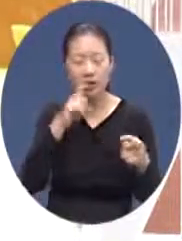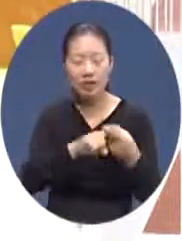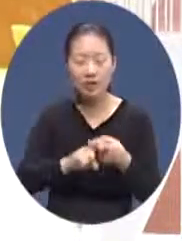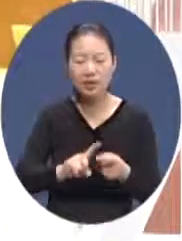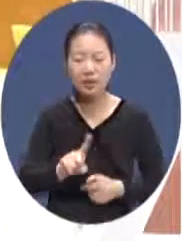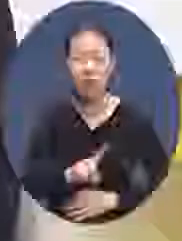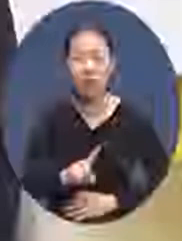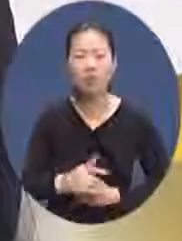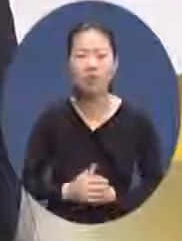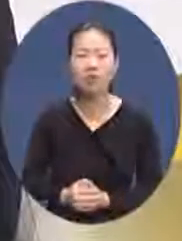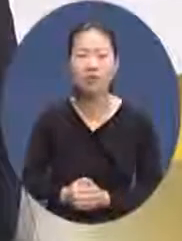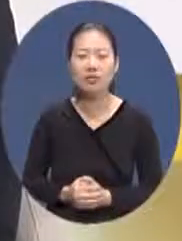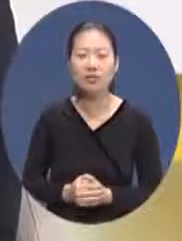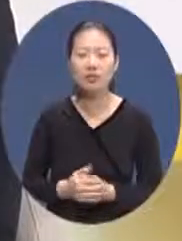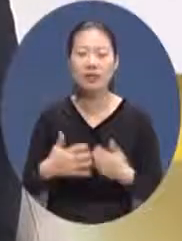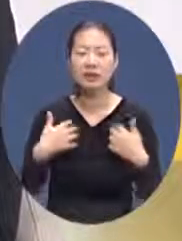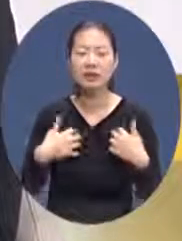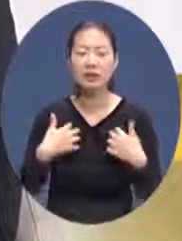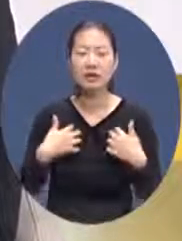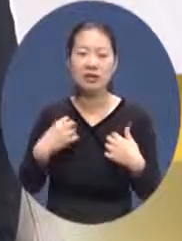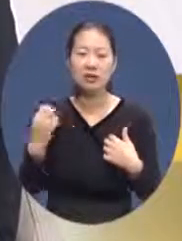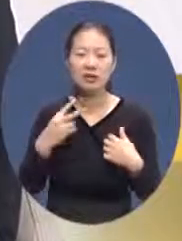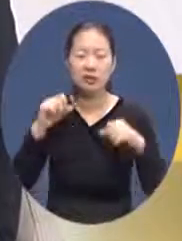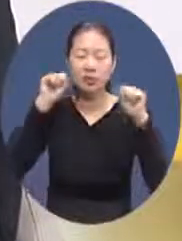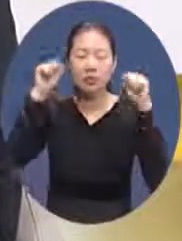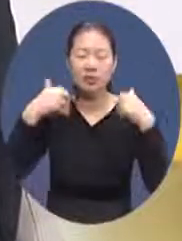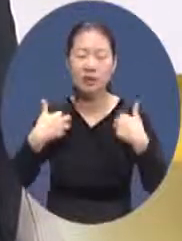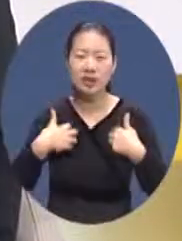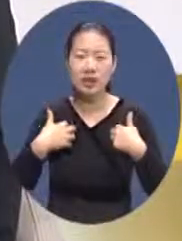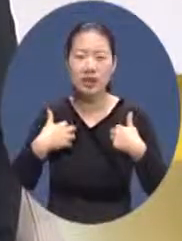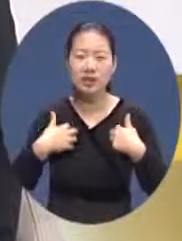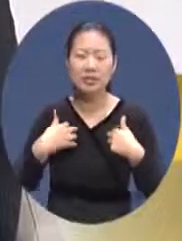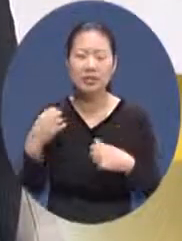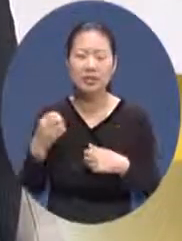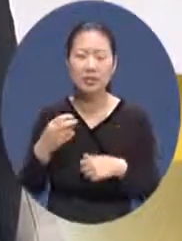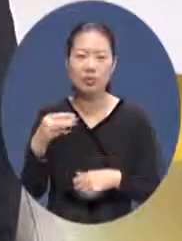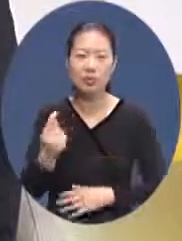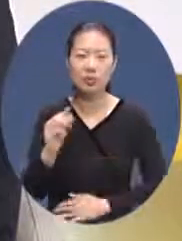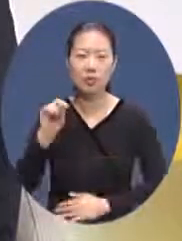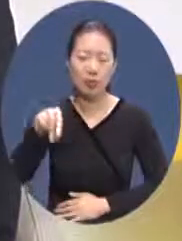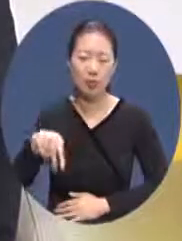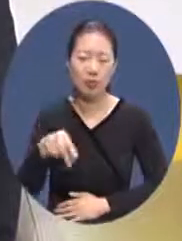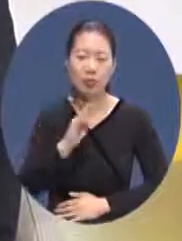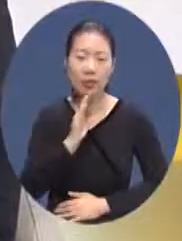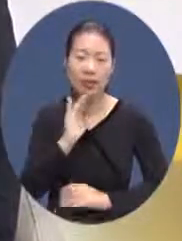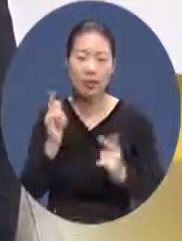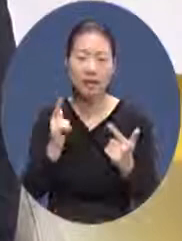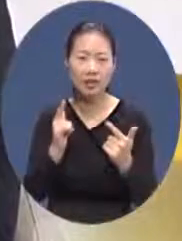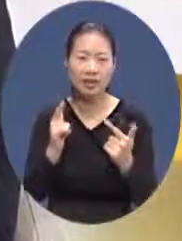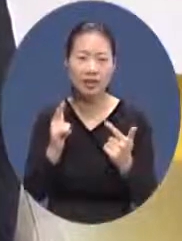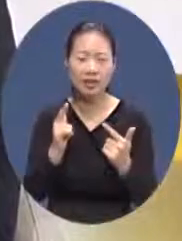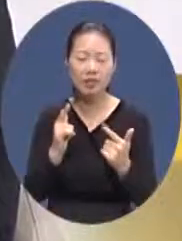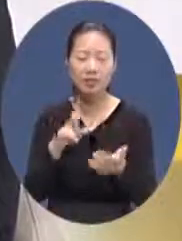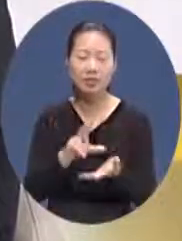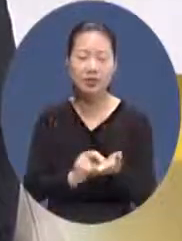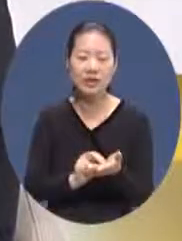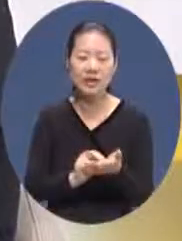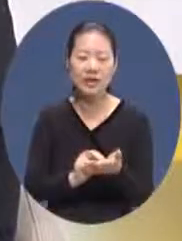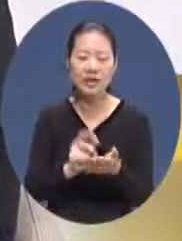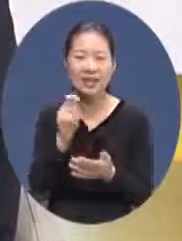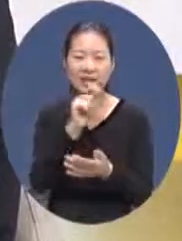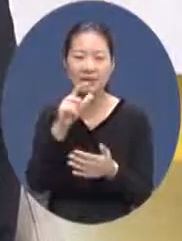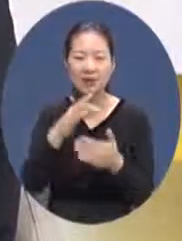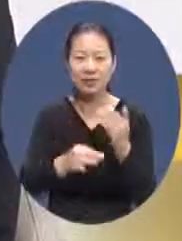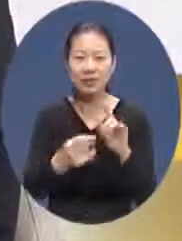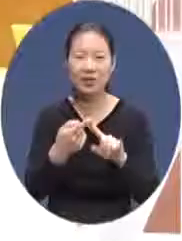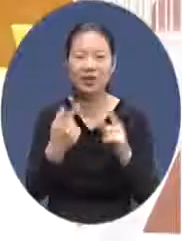어디죠? 주로 게임이나 어? 스포츠 게임 아니면 로봇. 로봇. 네. 아니면 퀴즈 프로그램 같은 거.